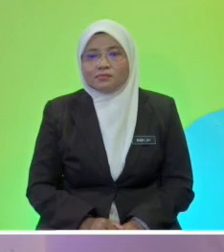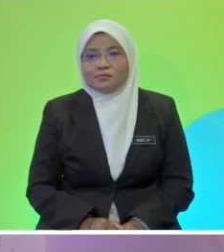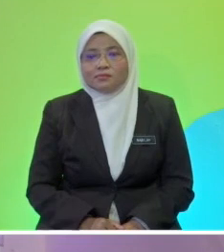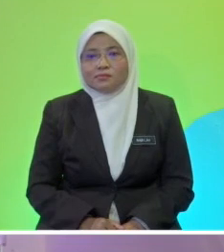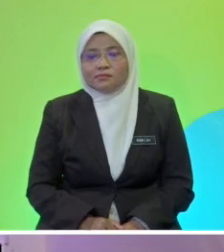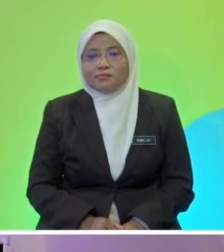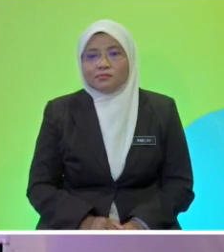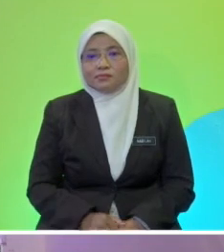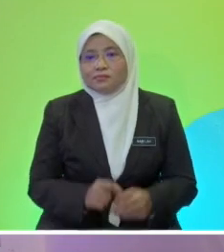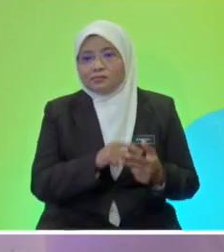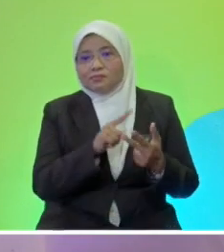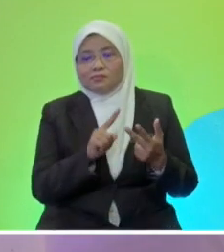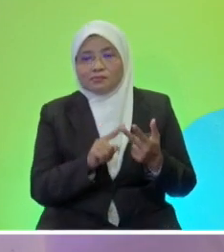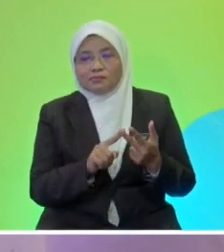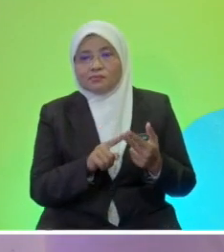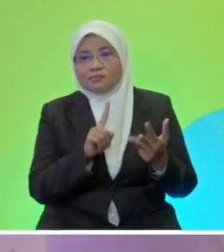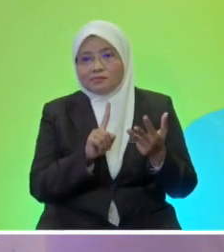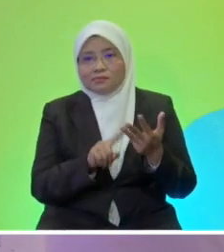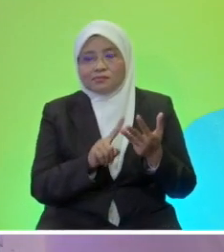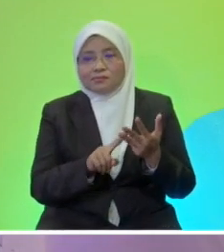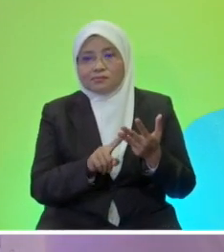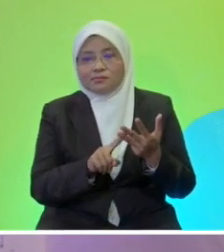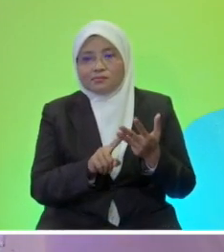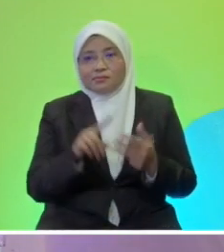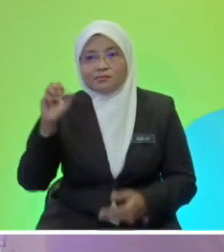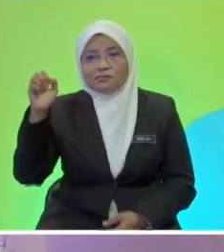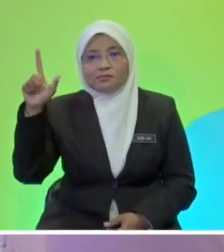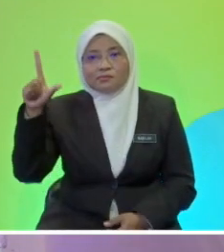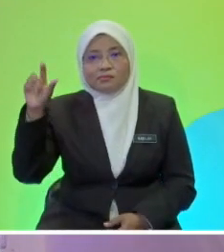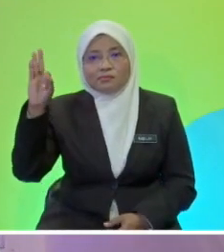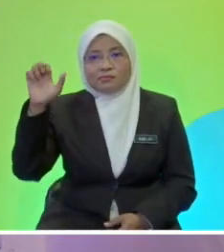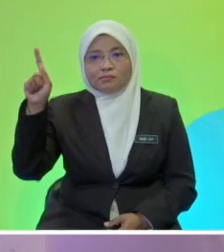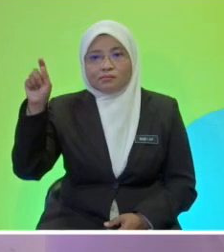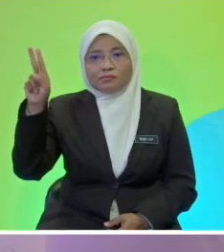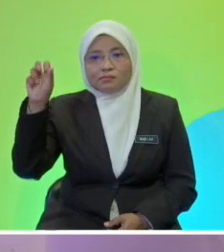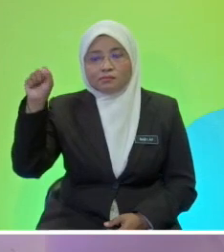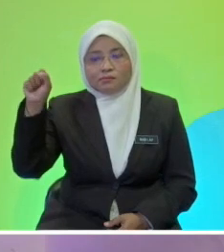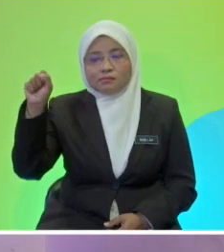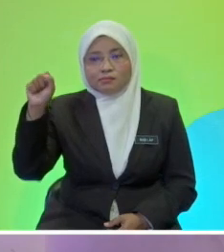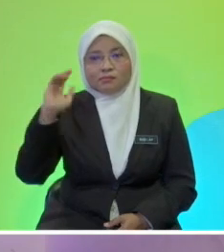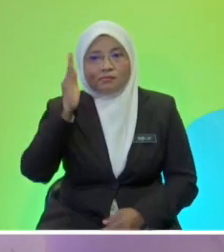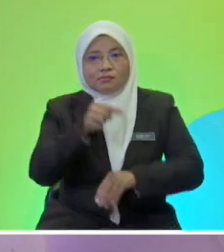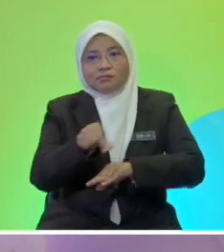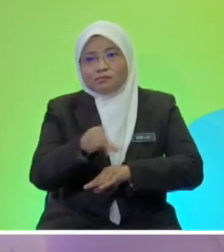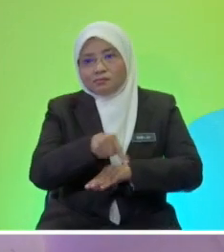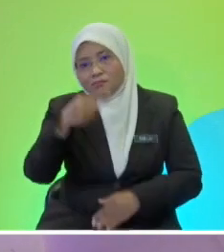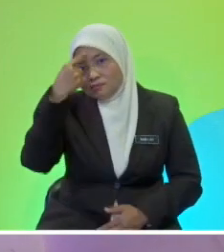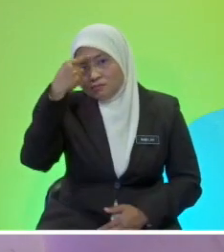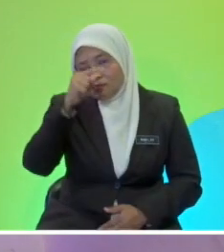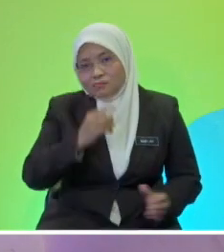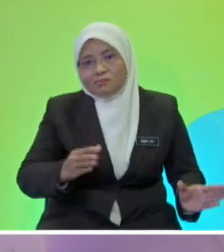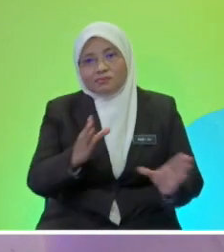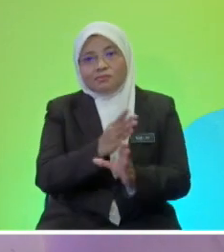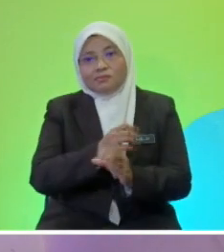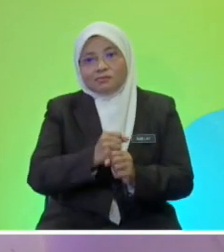yang ketiga yaitu yang keempat yang terasing akan digunakan untuk mendapatkan kairoti